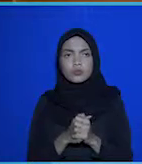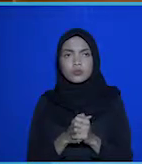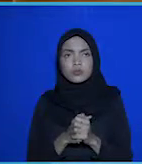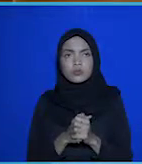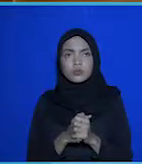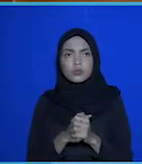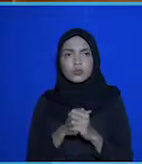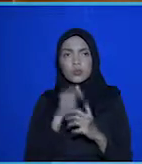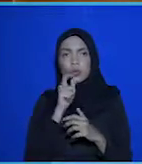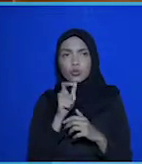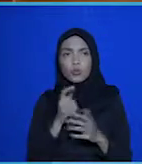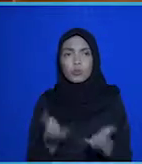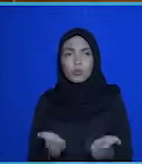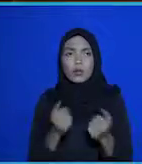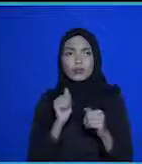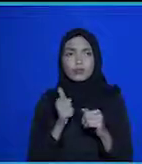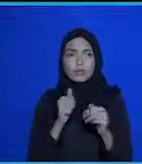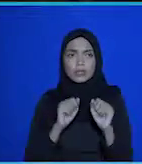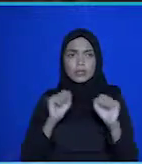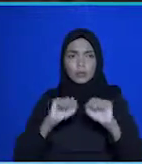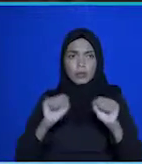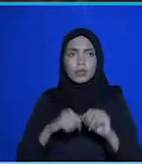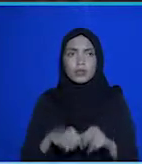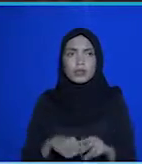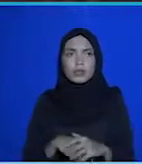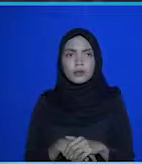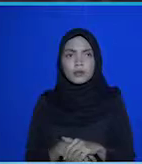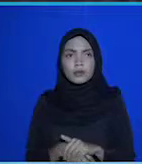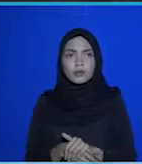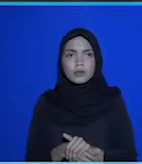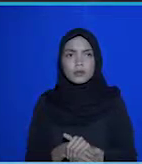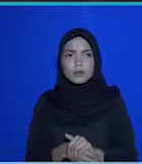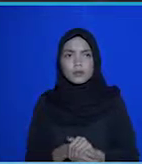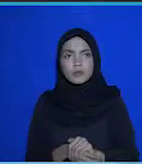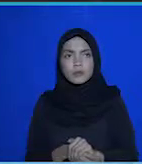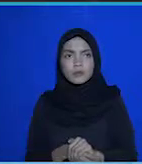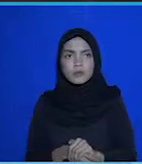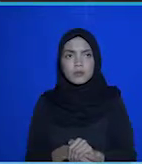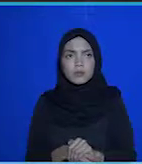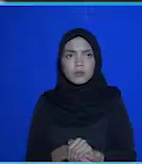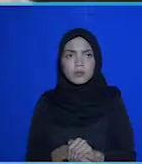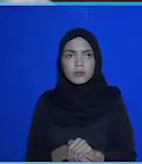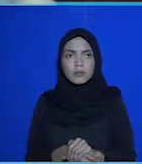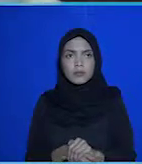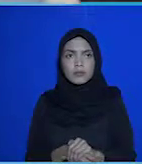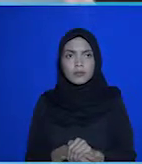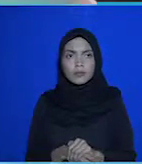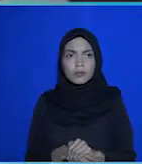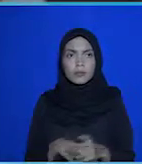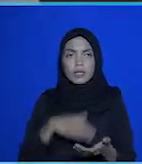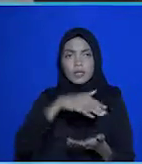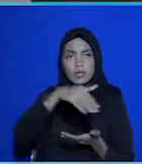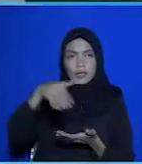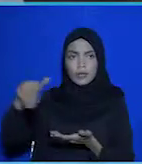dalam hal percepatan pembangunan rumah. Terima kasih Mbak Ari dari Suara Pembaruan. Data yang